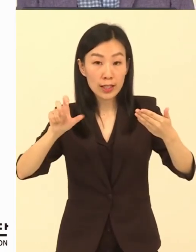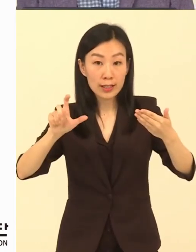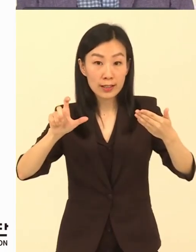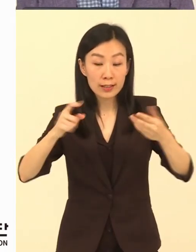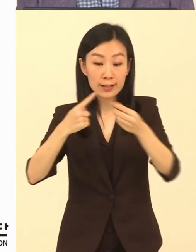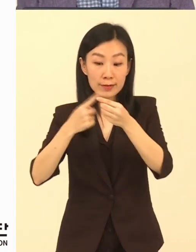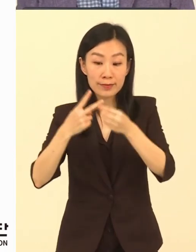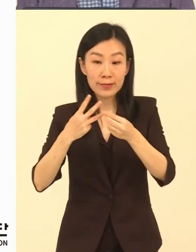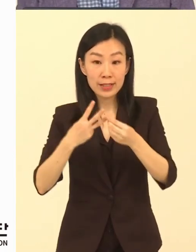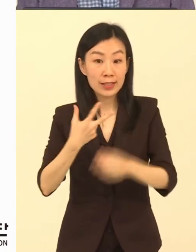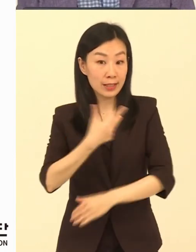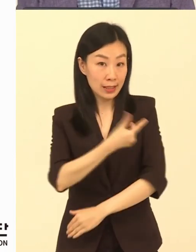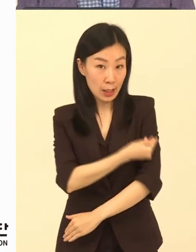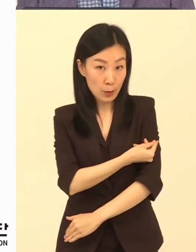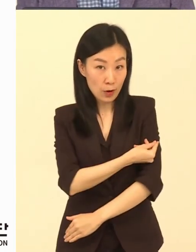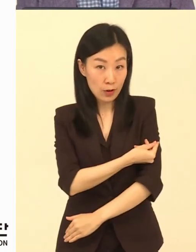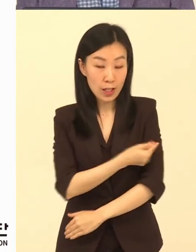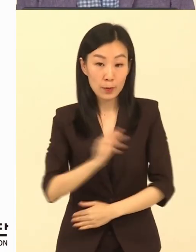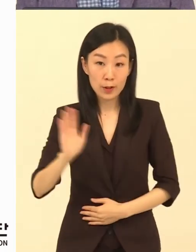있습니다.